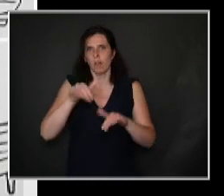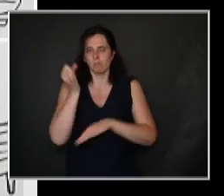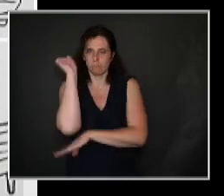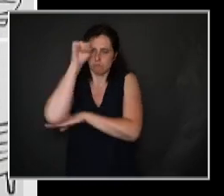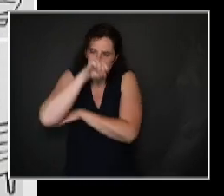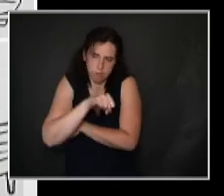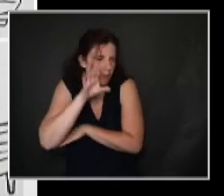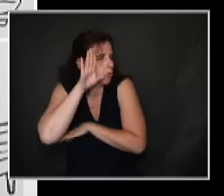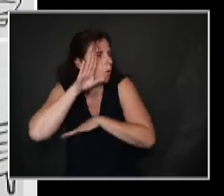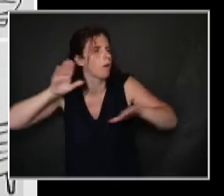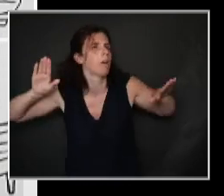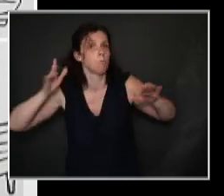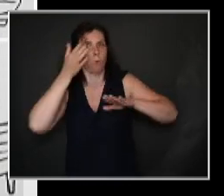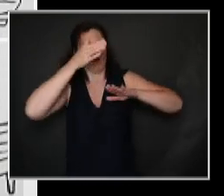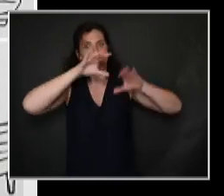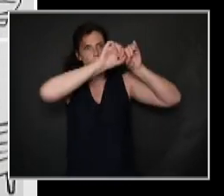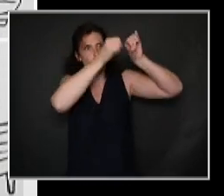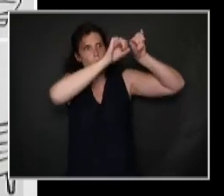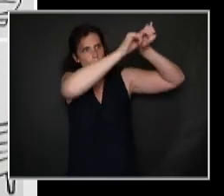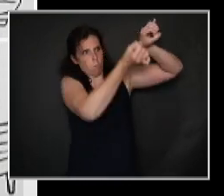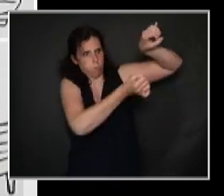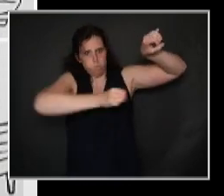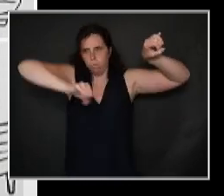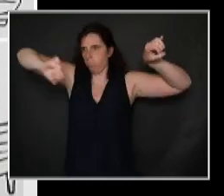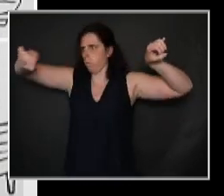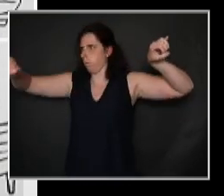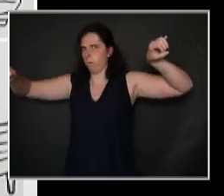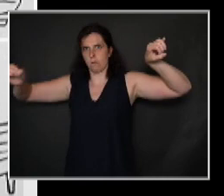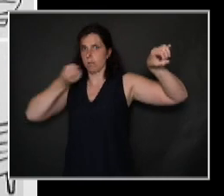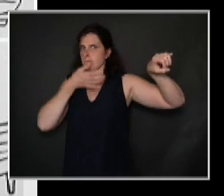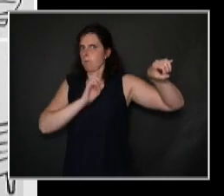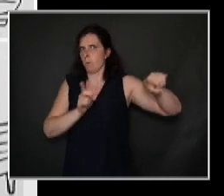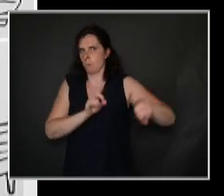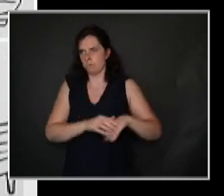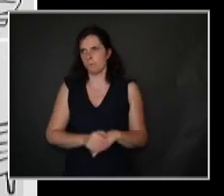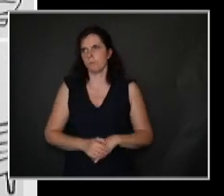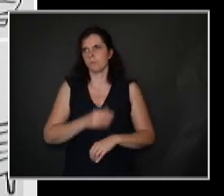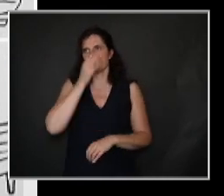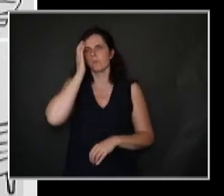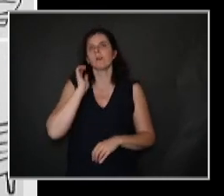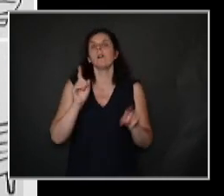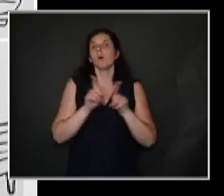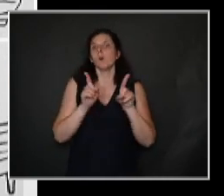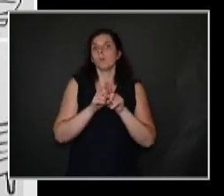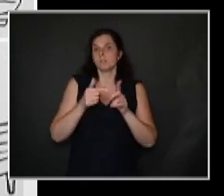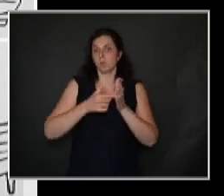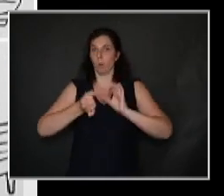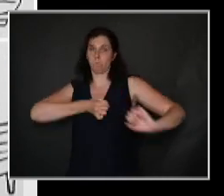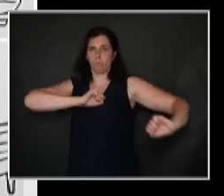parce qu'on se met en hyperlordose et c'est pas très bon pour le dos. Il y a aussi dans les